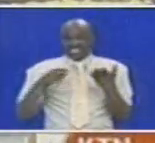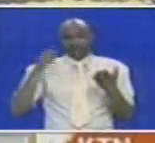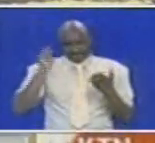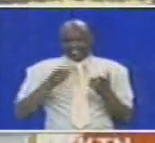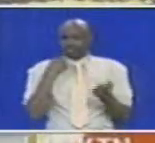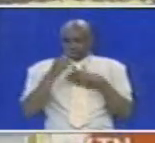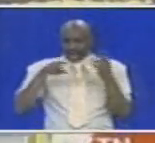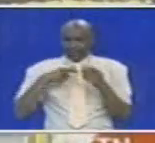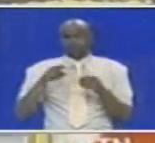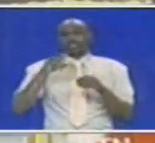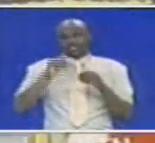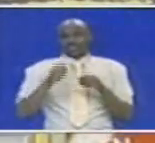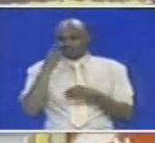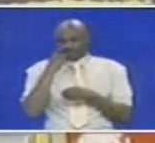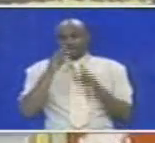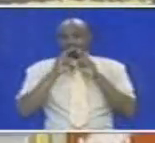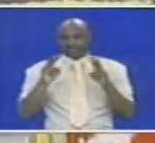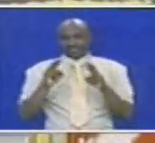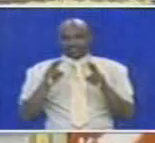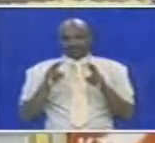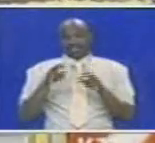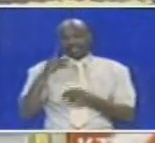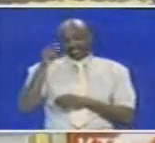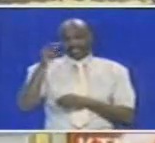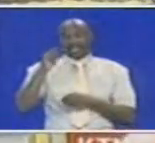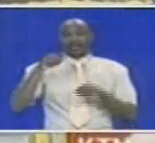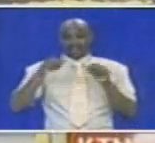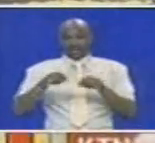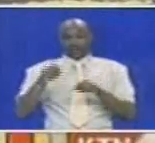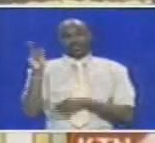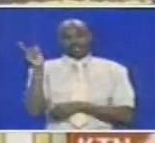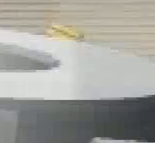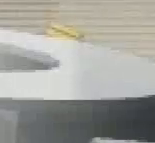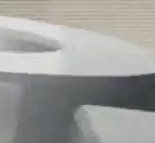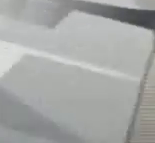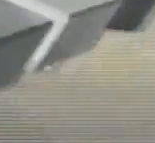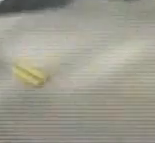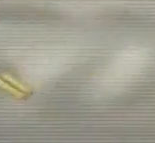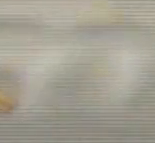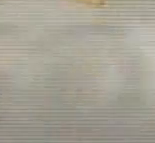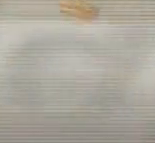izungumzwe baina ya viongozi hao. Frank Otieno, KTN Leo, Nairobi.